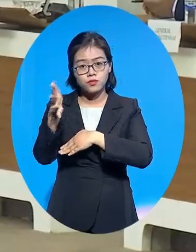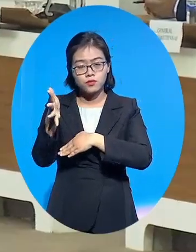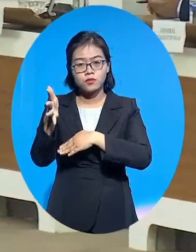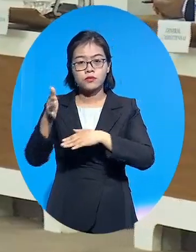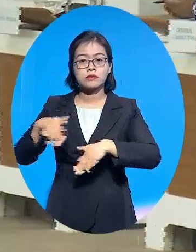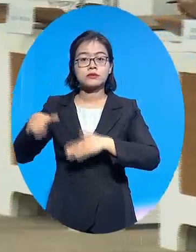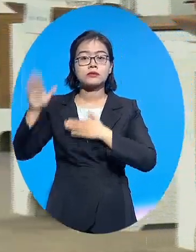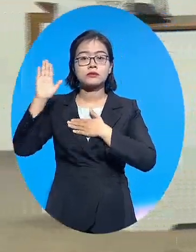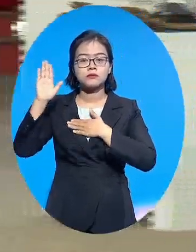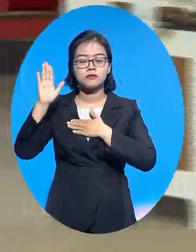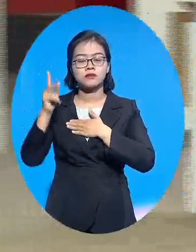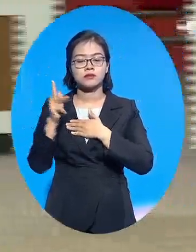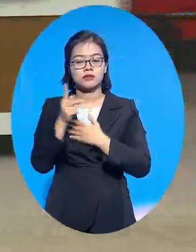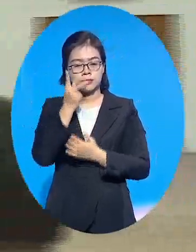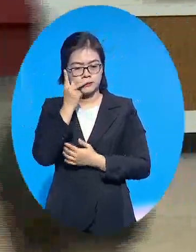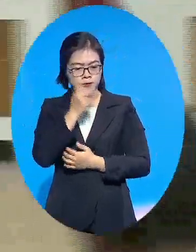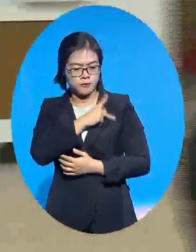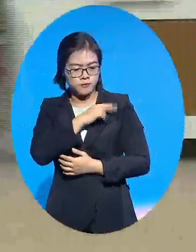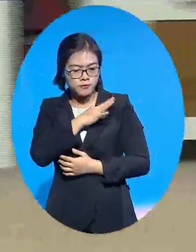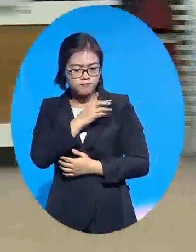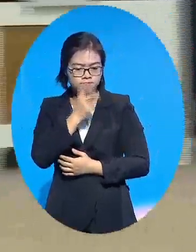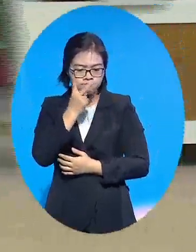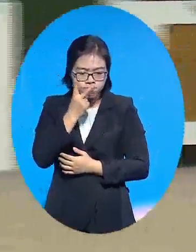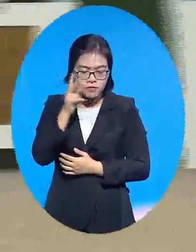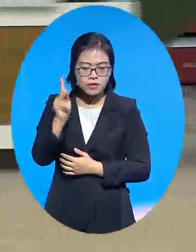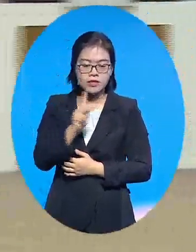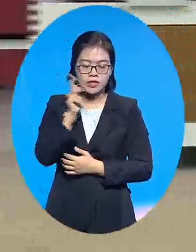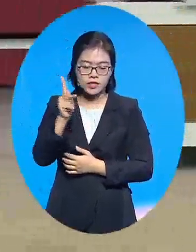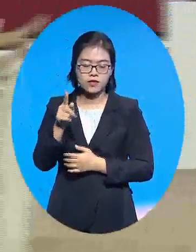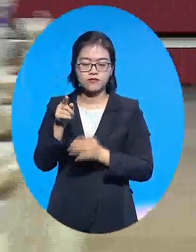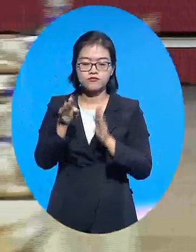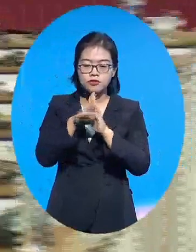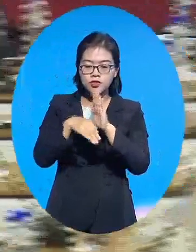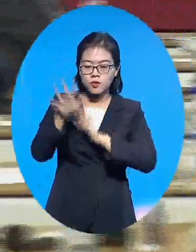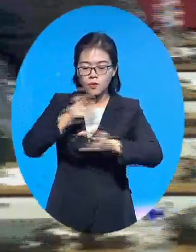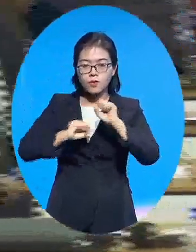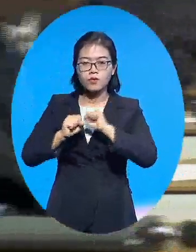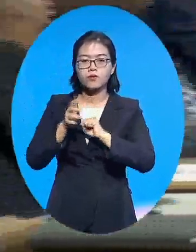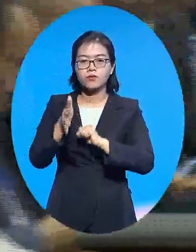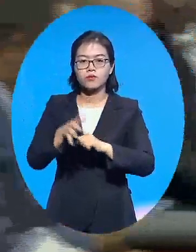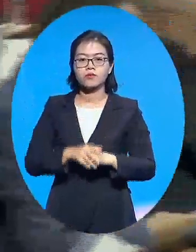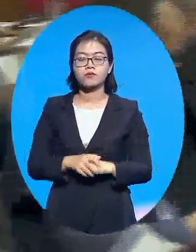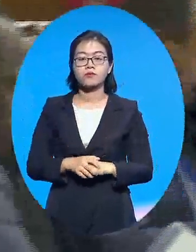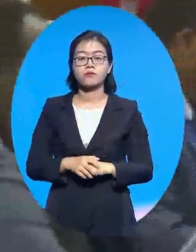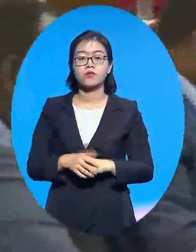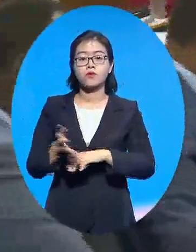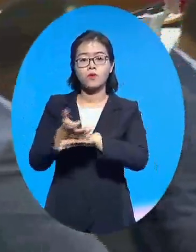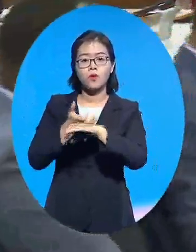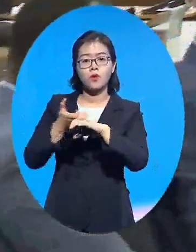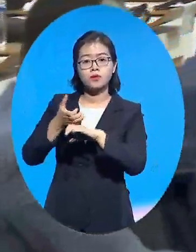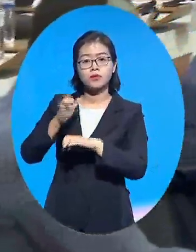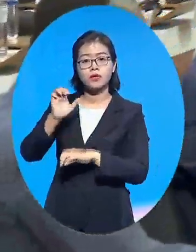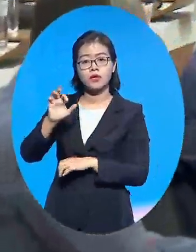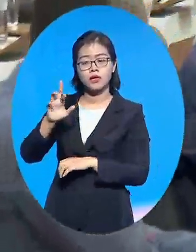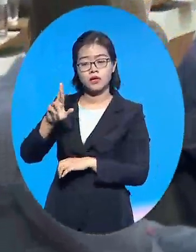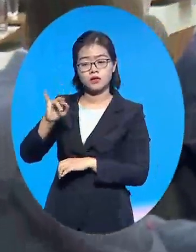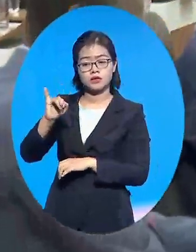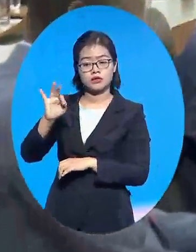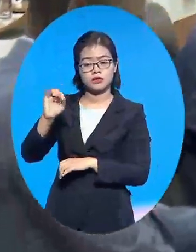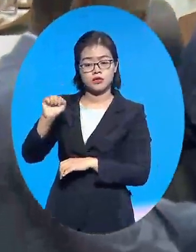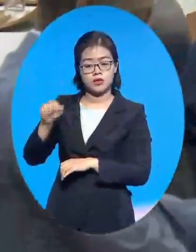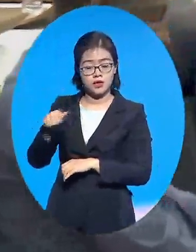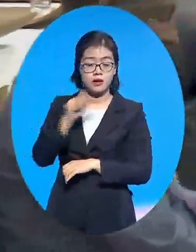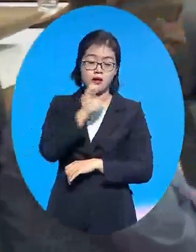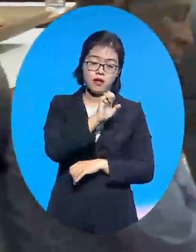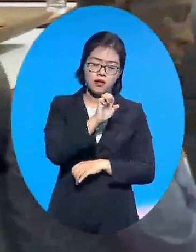sẽ giám sát quá trình này tuy nhiên với quan sát dẫn bày tỏ một số quan ngại khi nước láng giềng elipia đã Sát cánh cùng